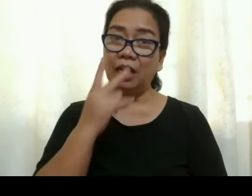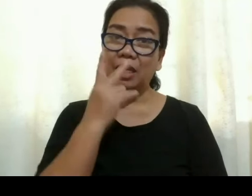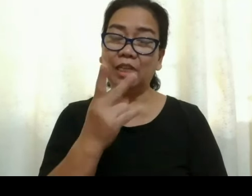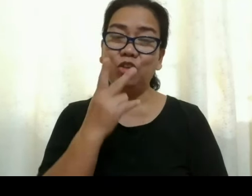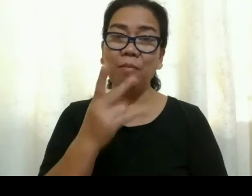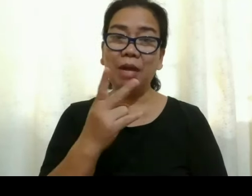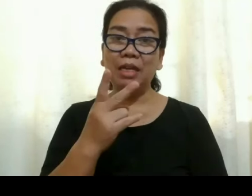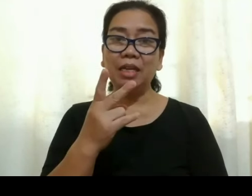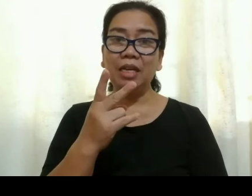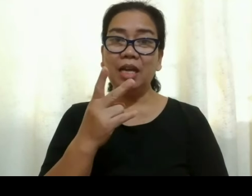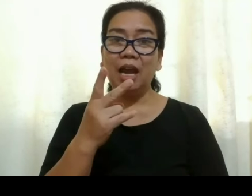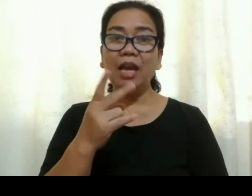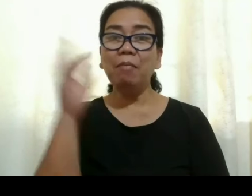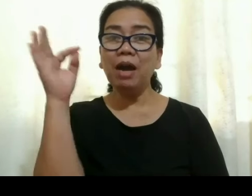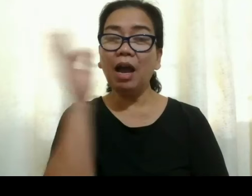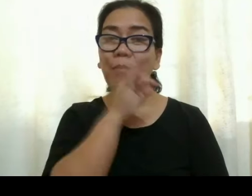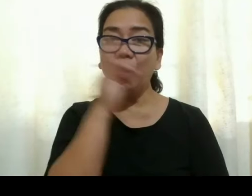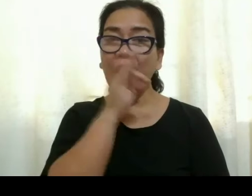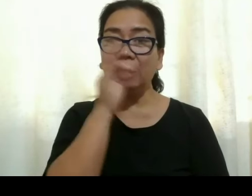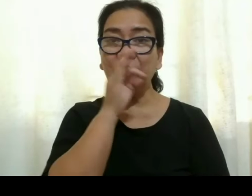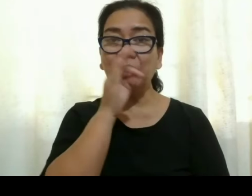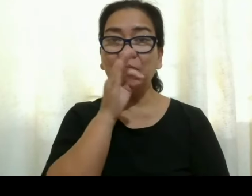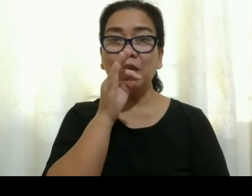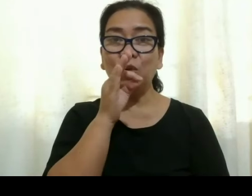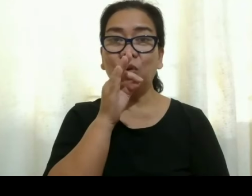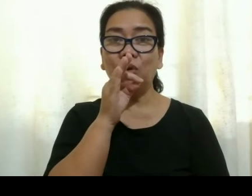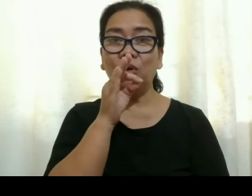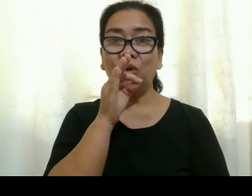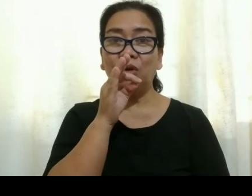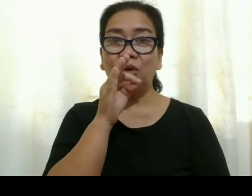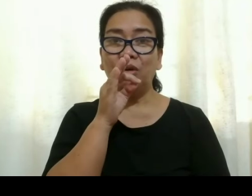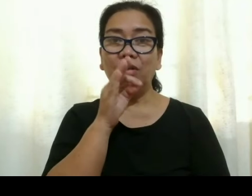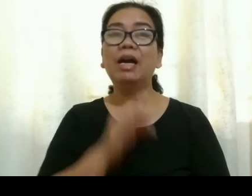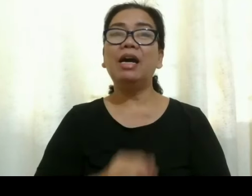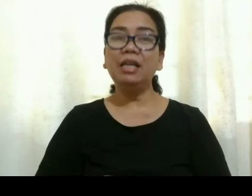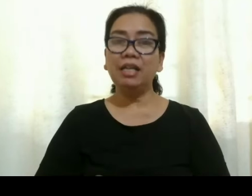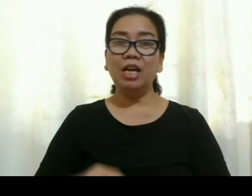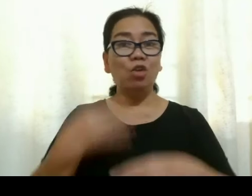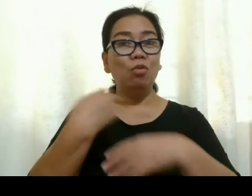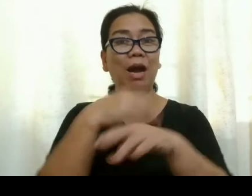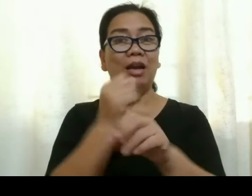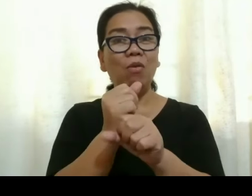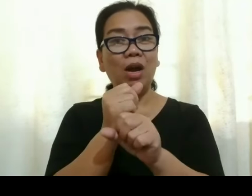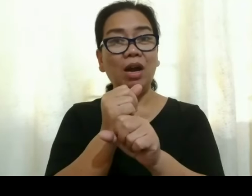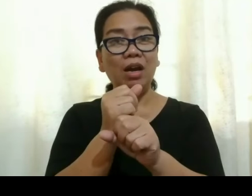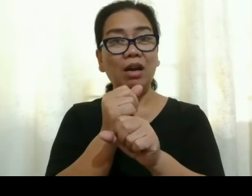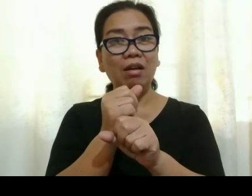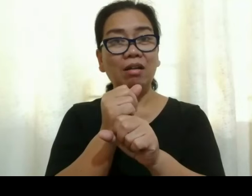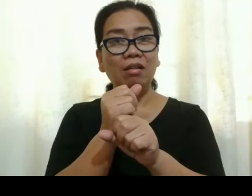Ang nakikita niyo naman ay ang mga kapwa nating Pilipino na